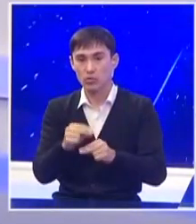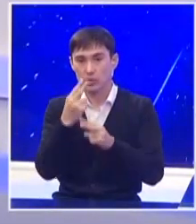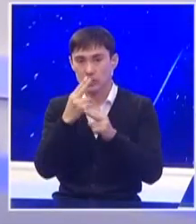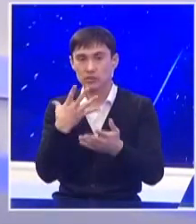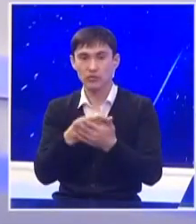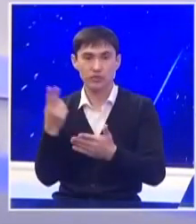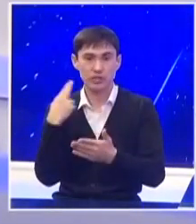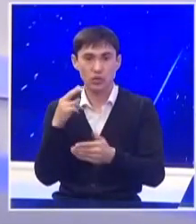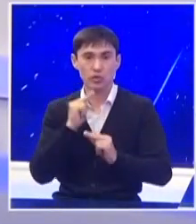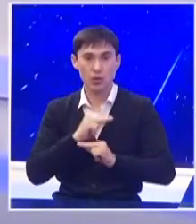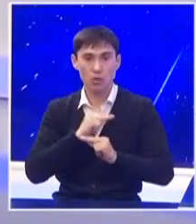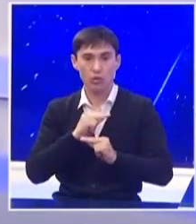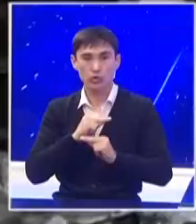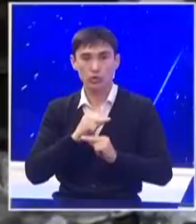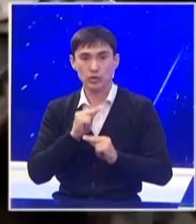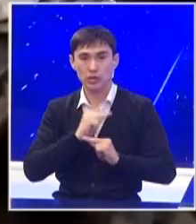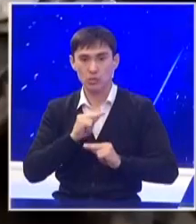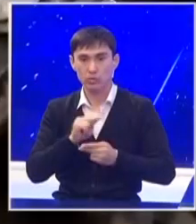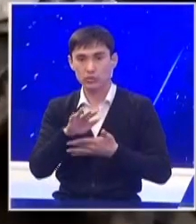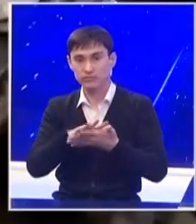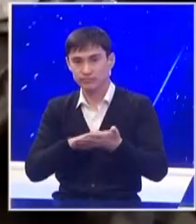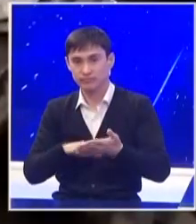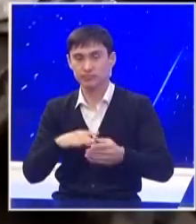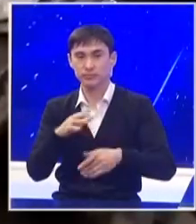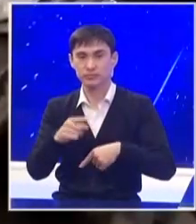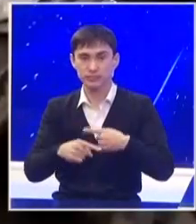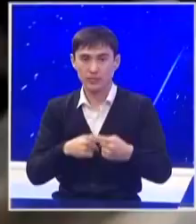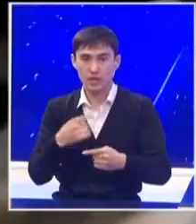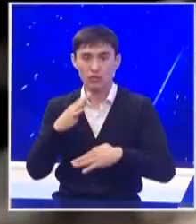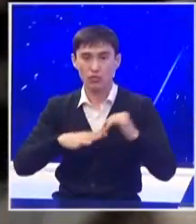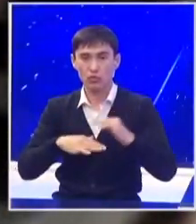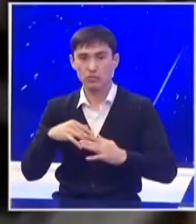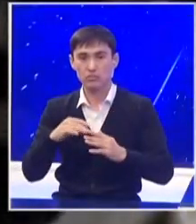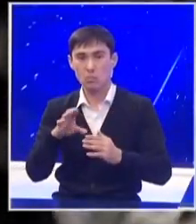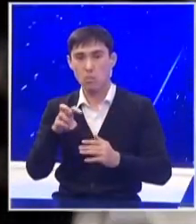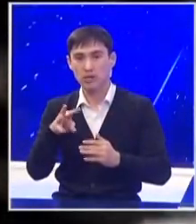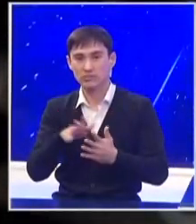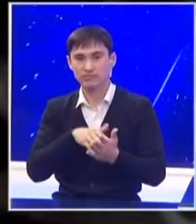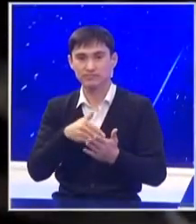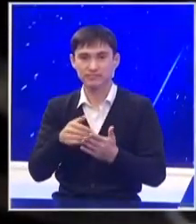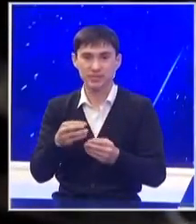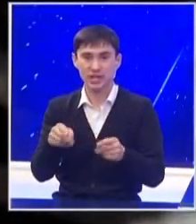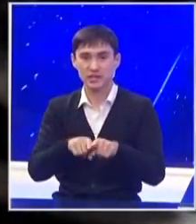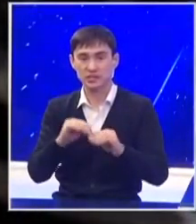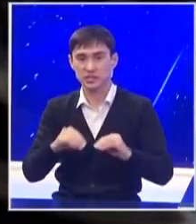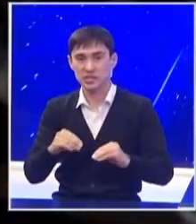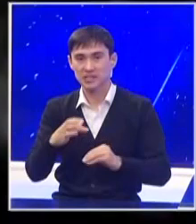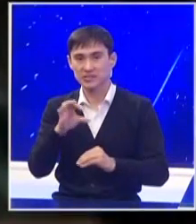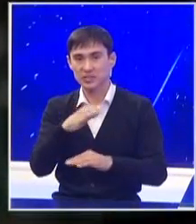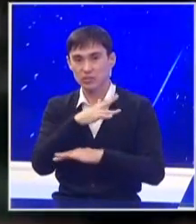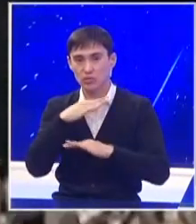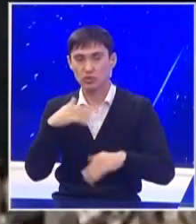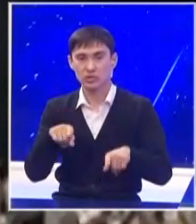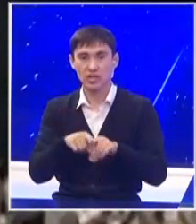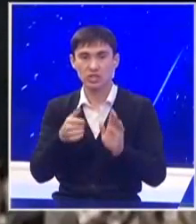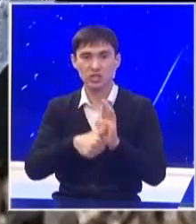своего начальника он работает, не разгибая спины. Его руки покрыты машинным маслом. И таких детей в Сирии множество.